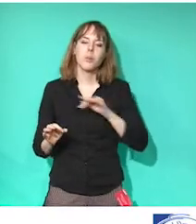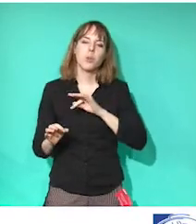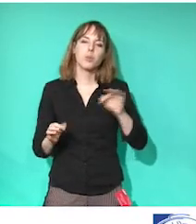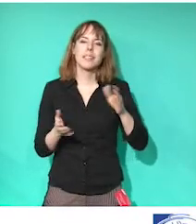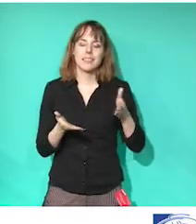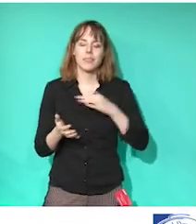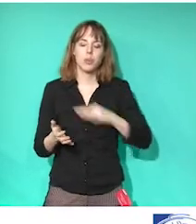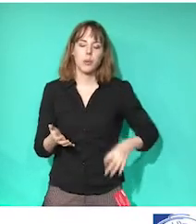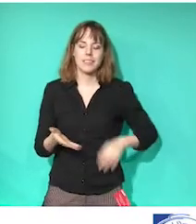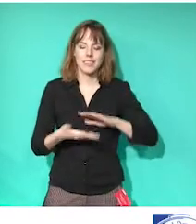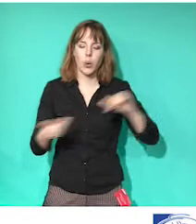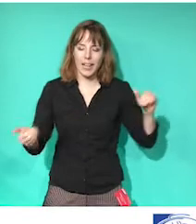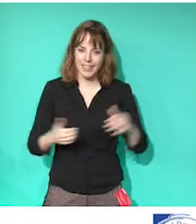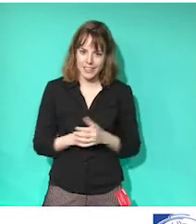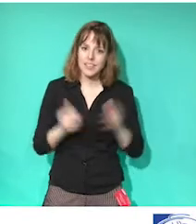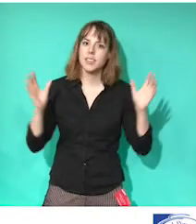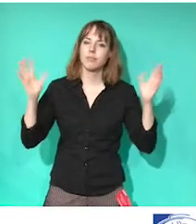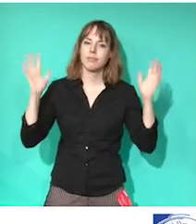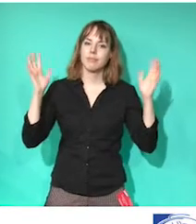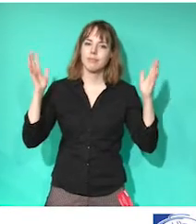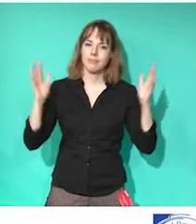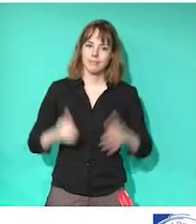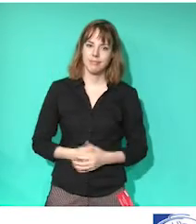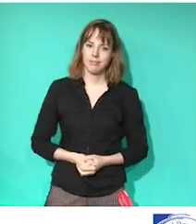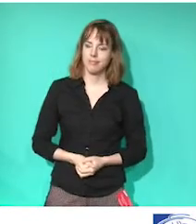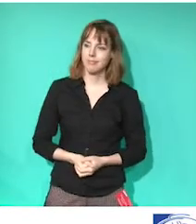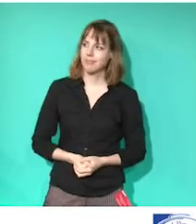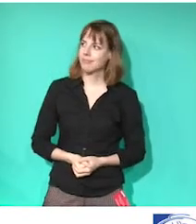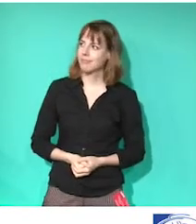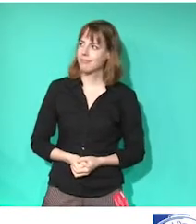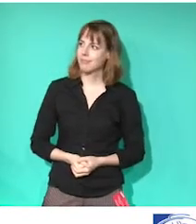Alors justement, chère Catherine, Catherine, Françoise c'est moi.